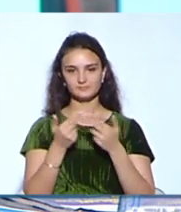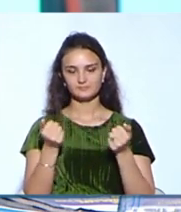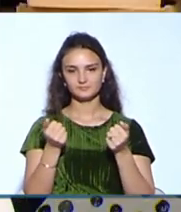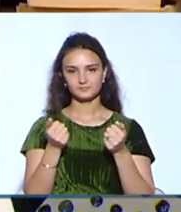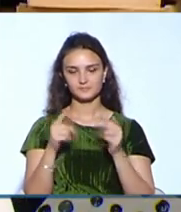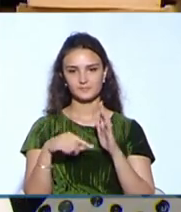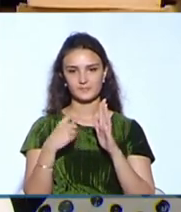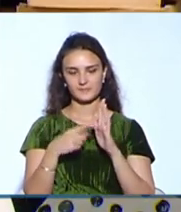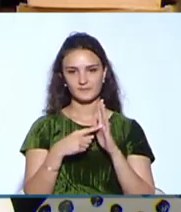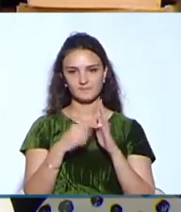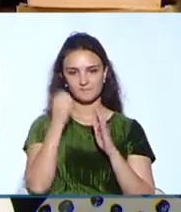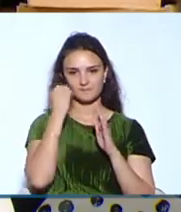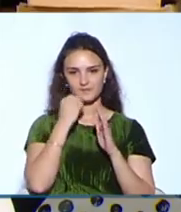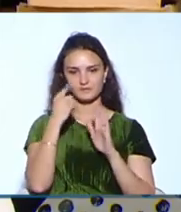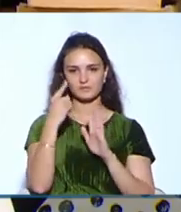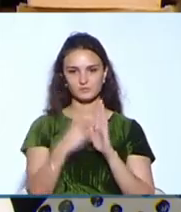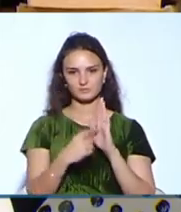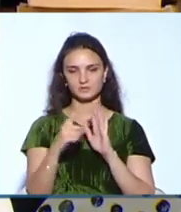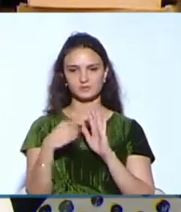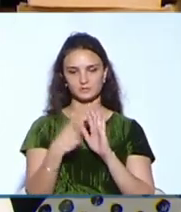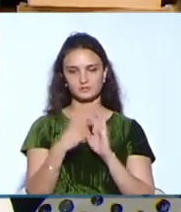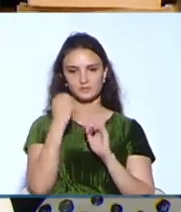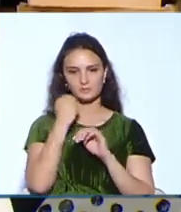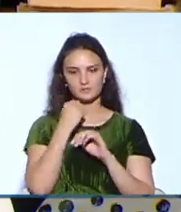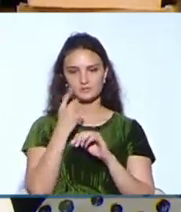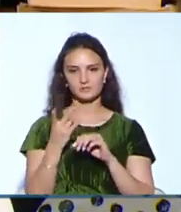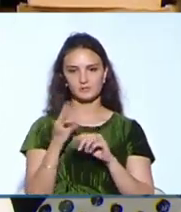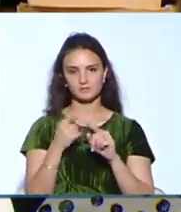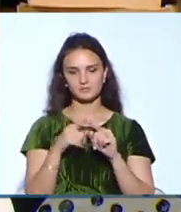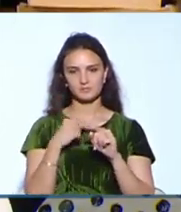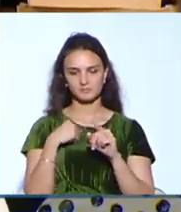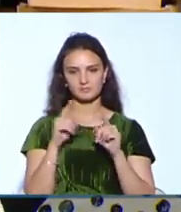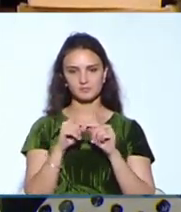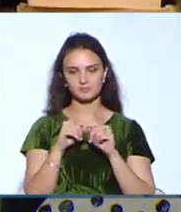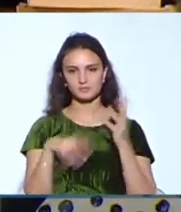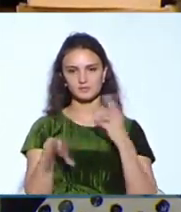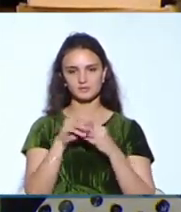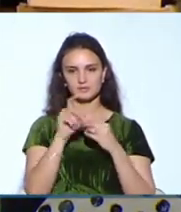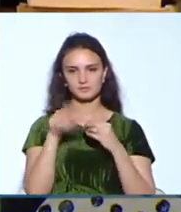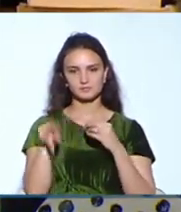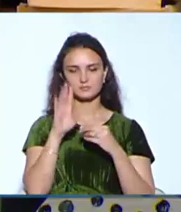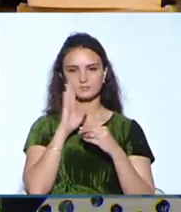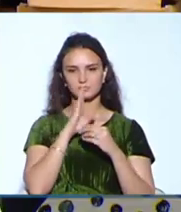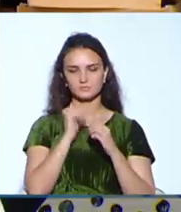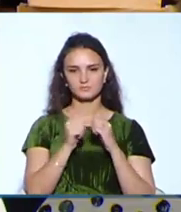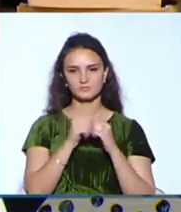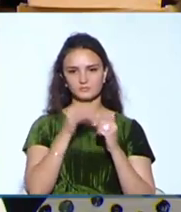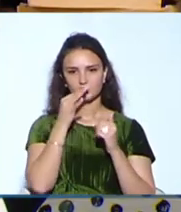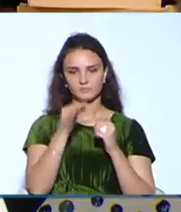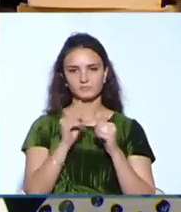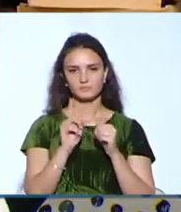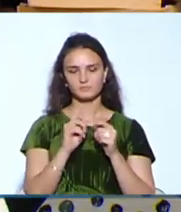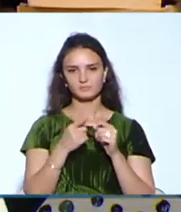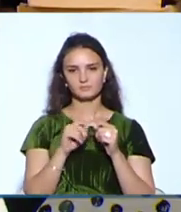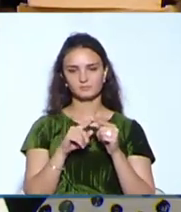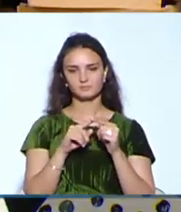მადლობა შეკითხვისთვის, მადლობა ნდობისთვის, მაგრამ მე მაინც ყველა ადამიანს დედებს ყოველთვის ეუბნები ხოლმე,